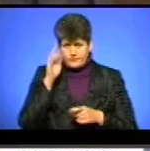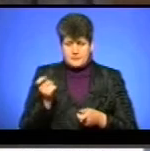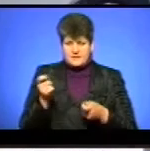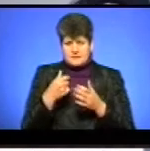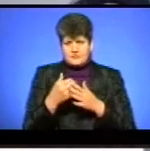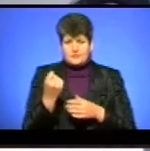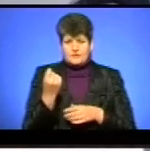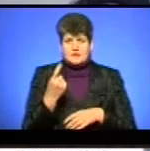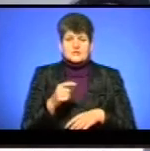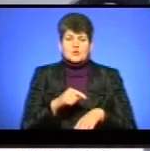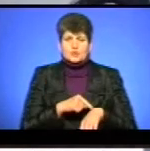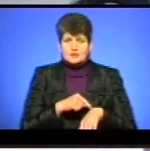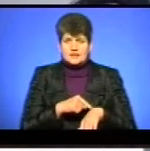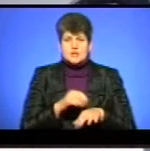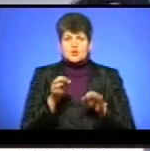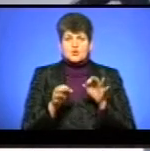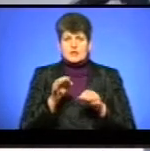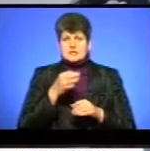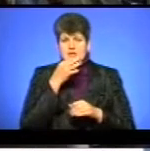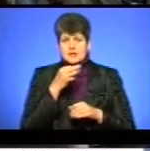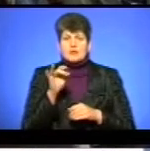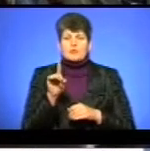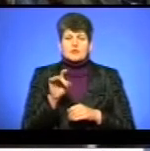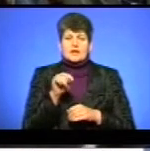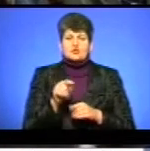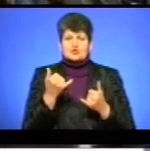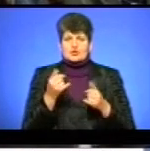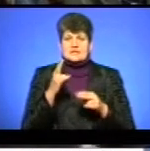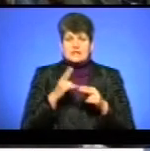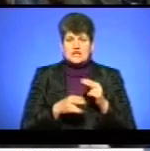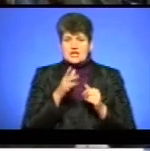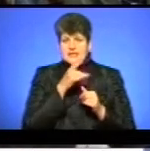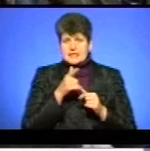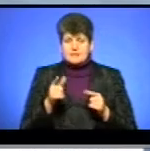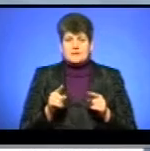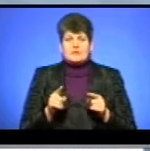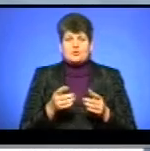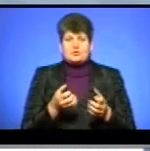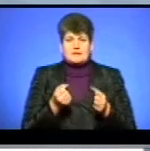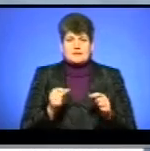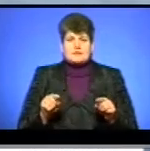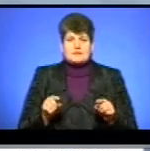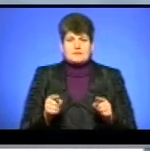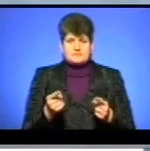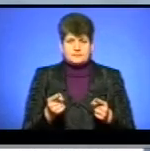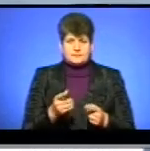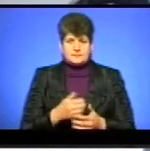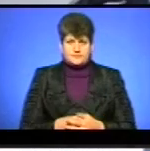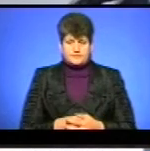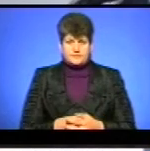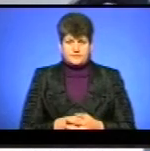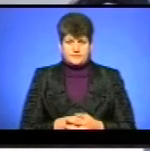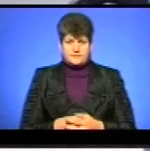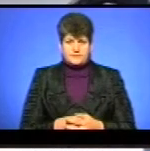11-ї. Суддя Людмила Гальян повідомила про те, що сьогодні закінчується термін утримання обвинуваченого під вартою.